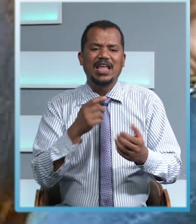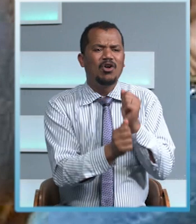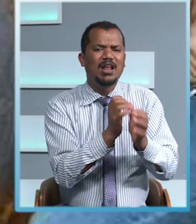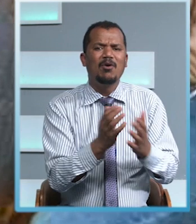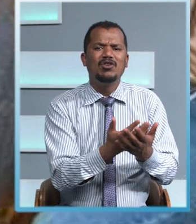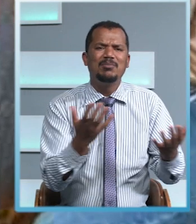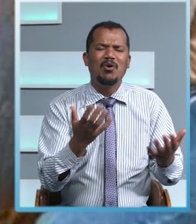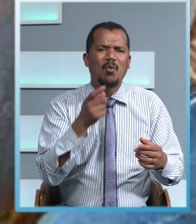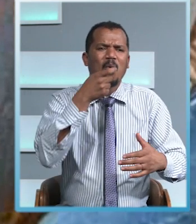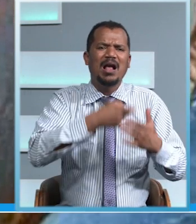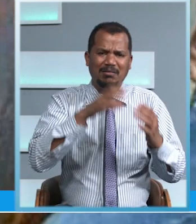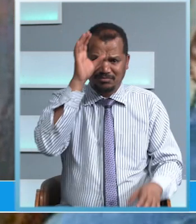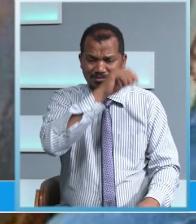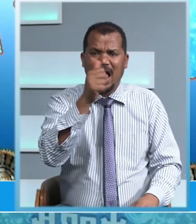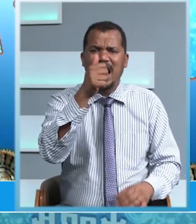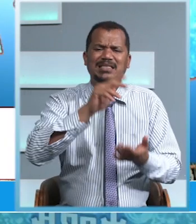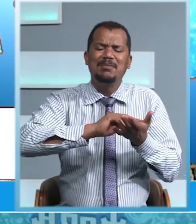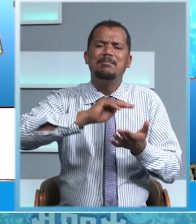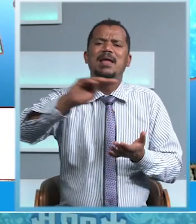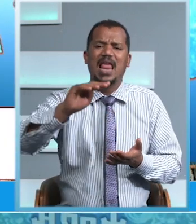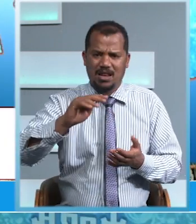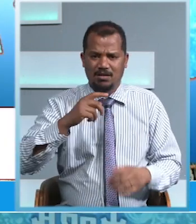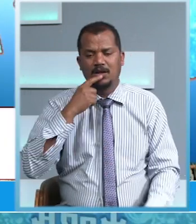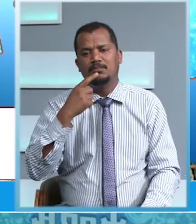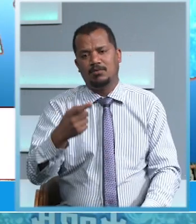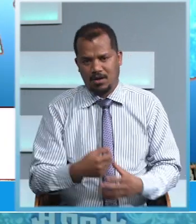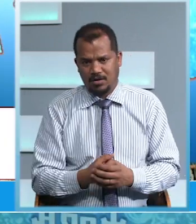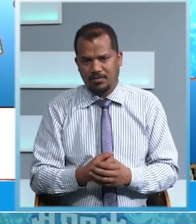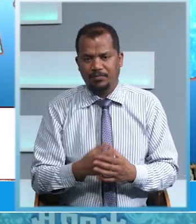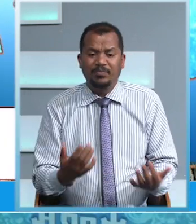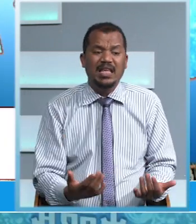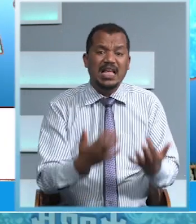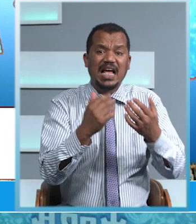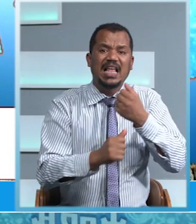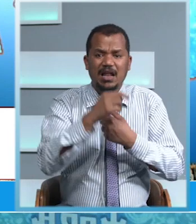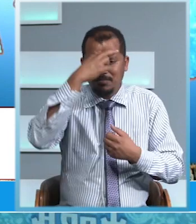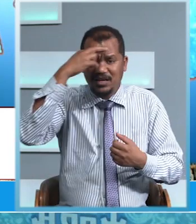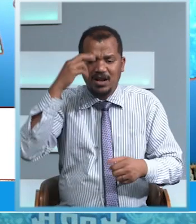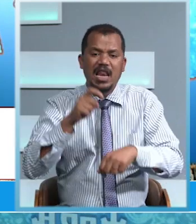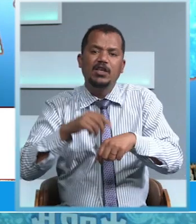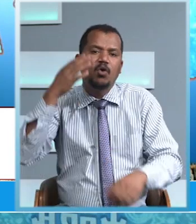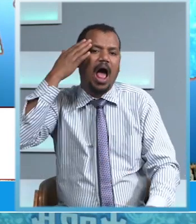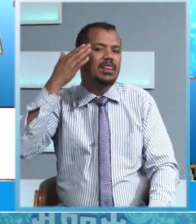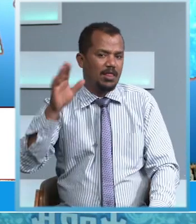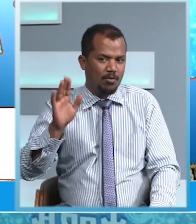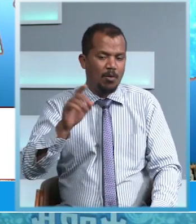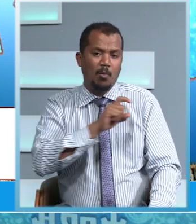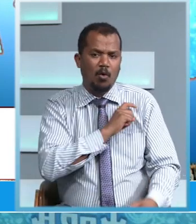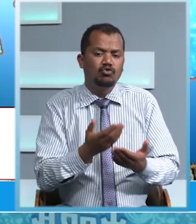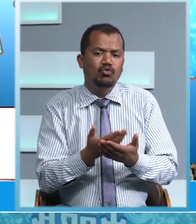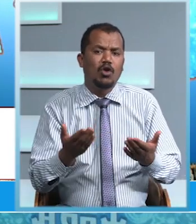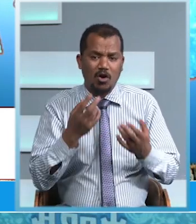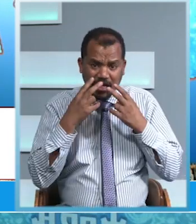የወደመ ንብረትም ከ10 ሚሊዮን ብር በላይ እንደሚገመትም አስተውቀዋል። የእሳት አደጋው መንስኤ ለጊዜው